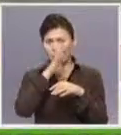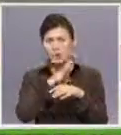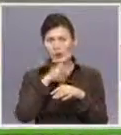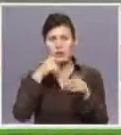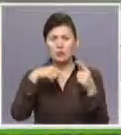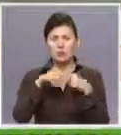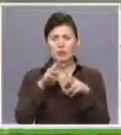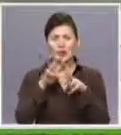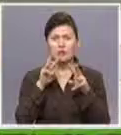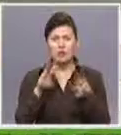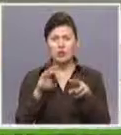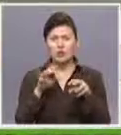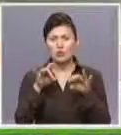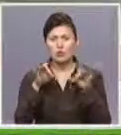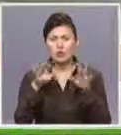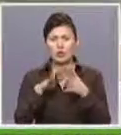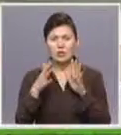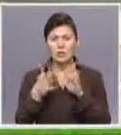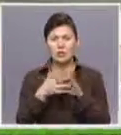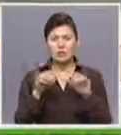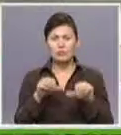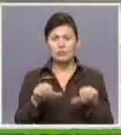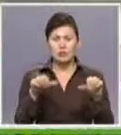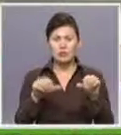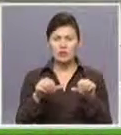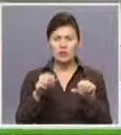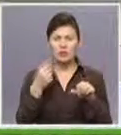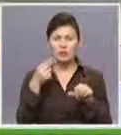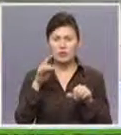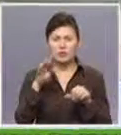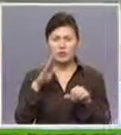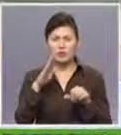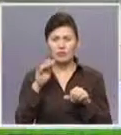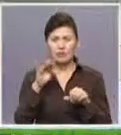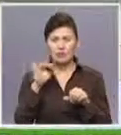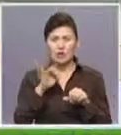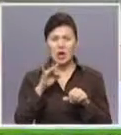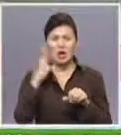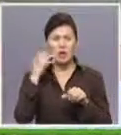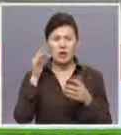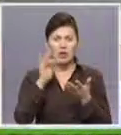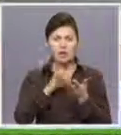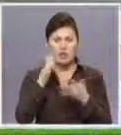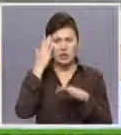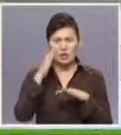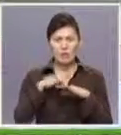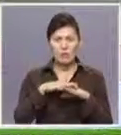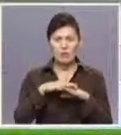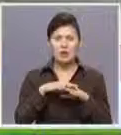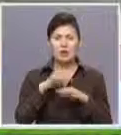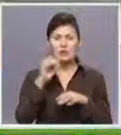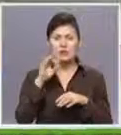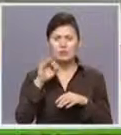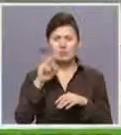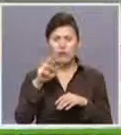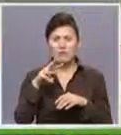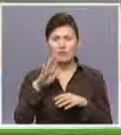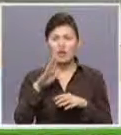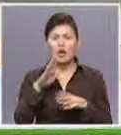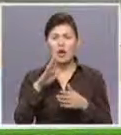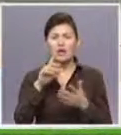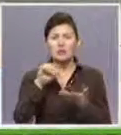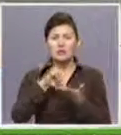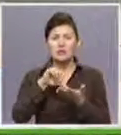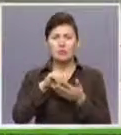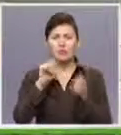ішкі істер министрлігі төтенше жағдайлар комитетінің төрағасы Валерий Петров пен Алматы қаласының әкімі Ахметжан Есімов қатысты.